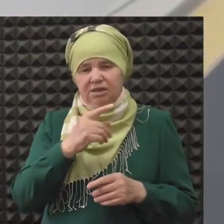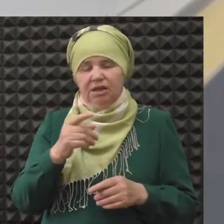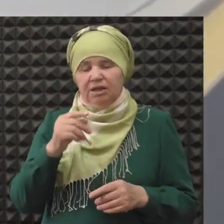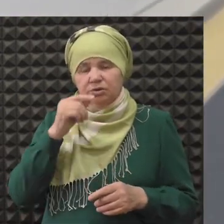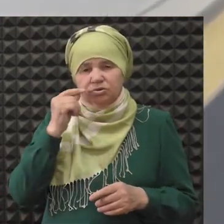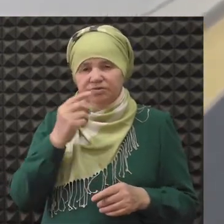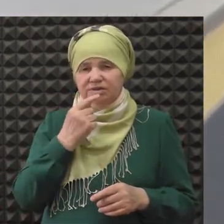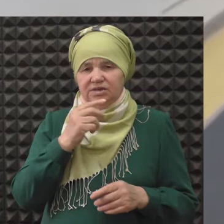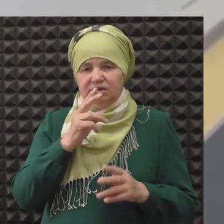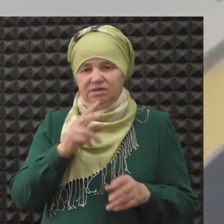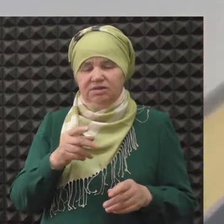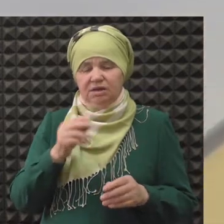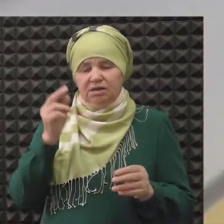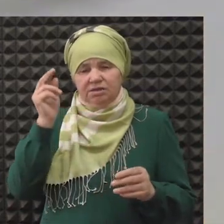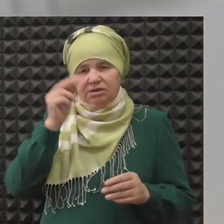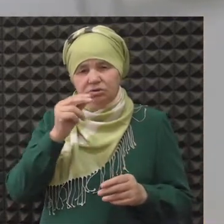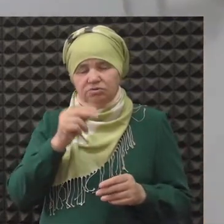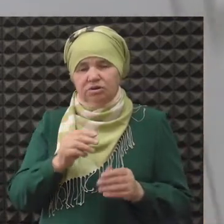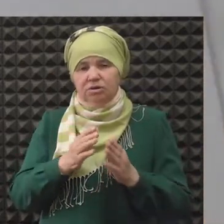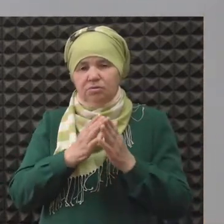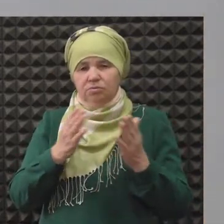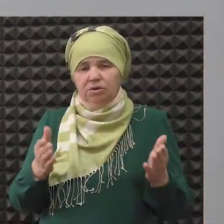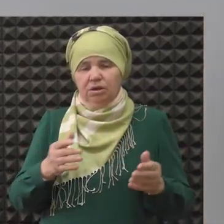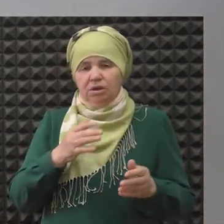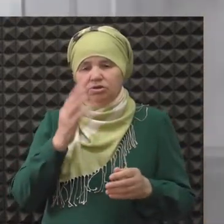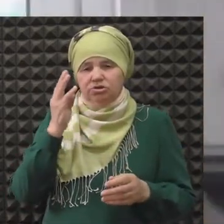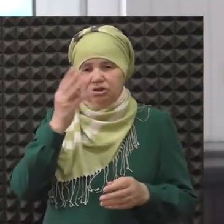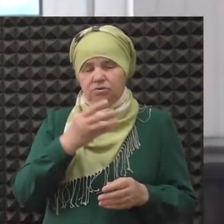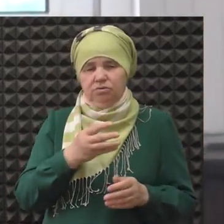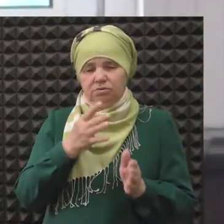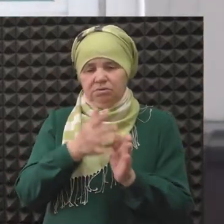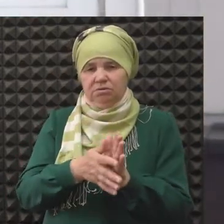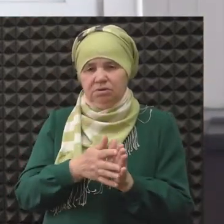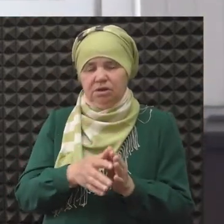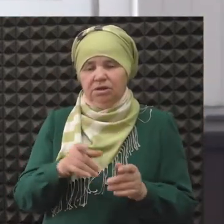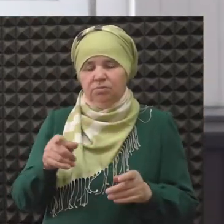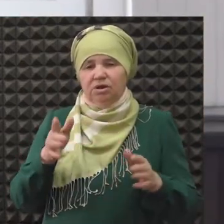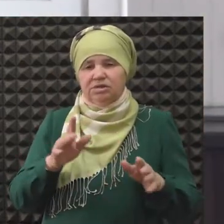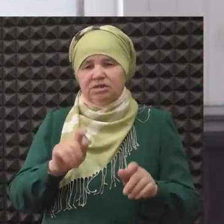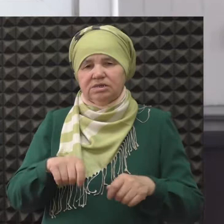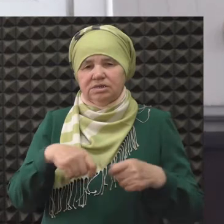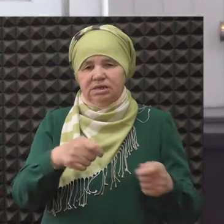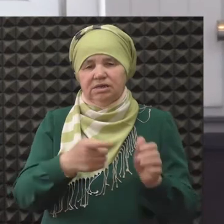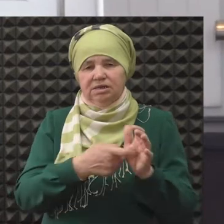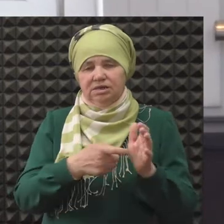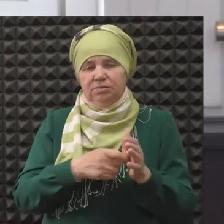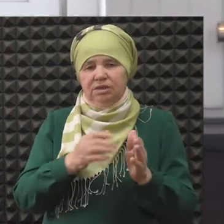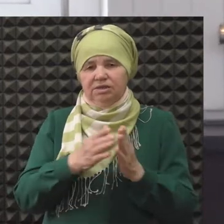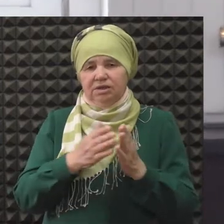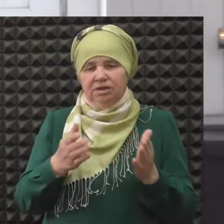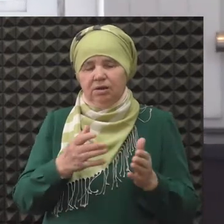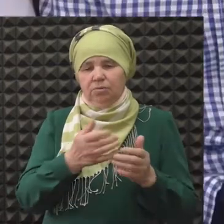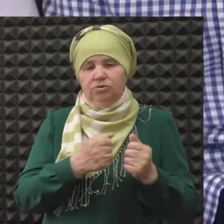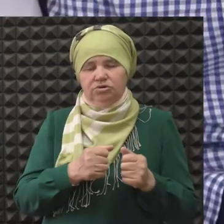русского языка. На заучивание главной книги мусульман у него ушло 4 года. Теперь ему осталось сдать экзамен знатокам Корана и